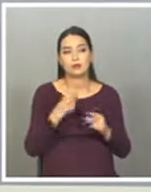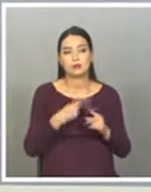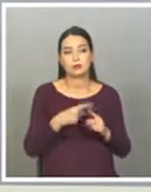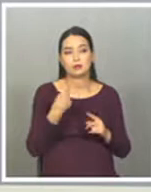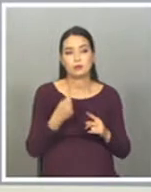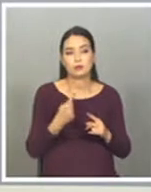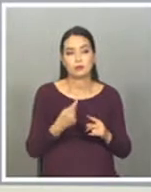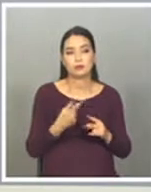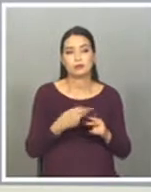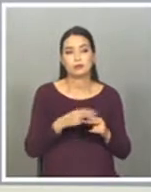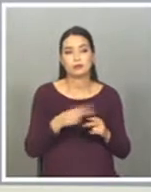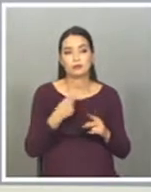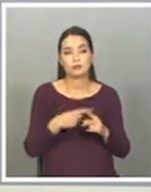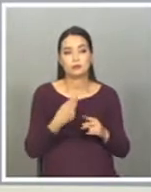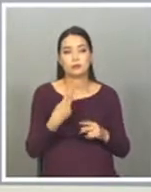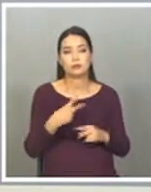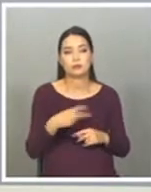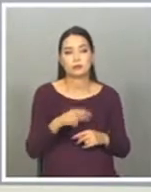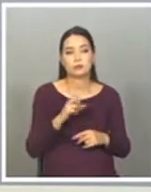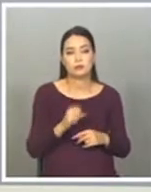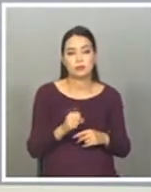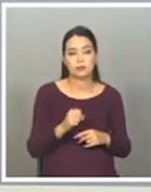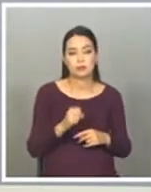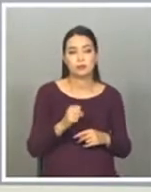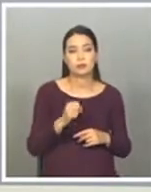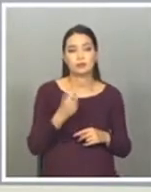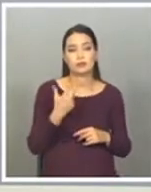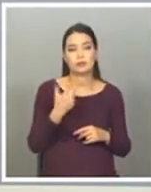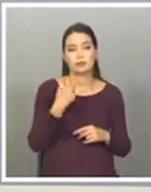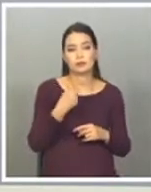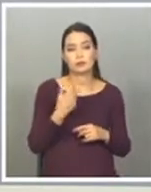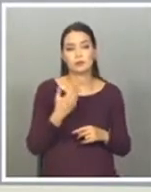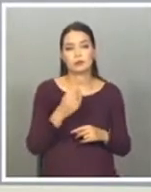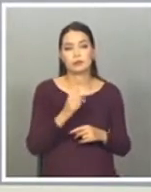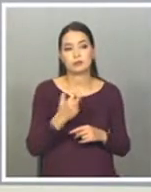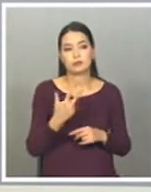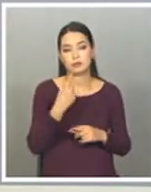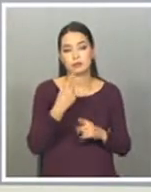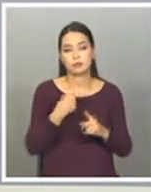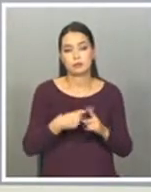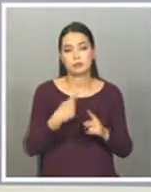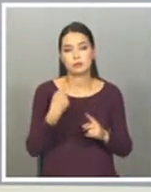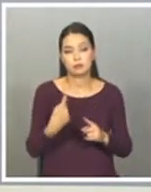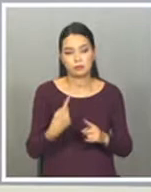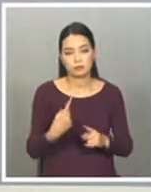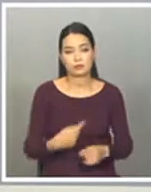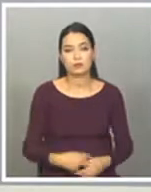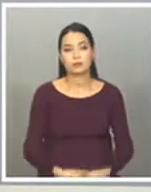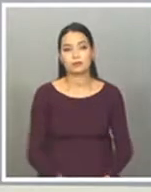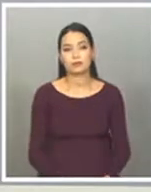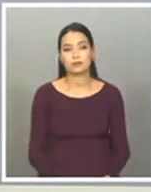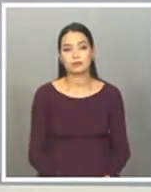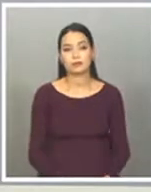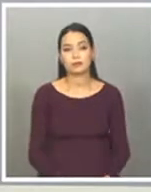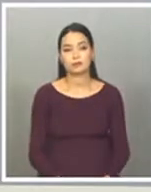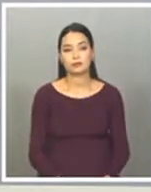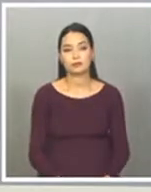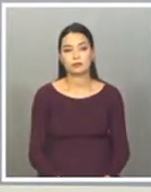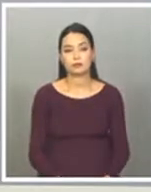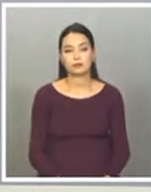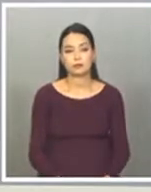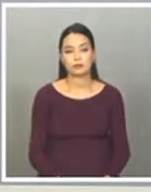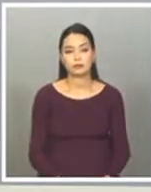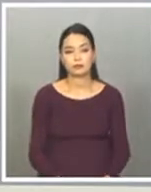жақша сыртына шығардық. Сонда жақшаның ішінде а-ның 3-тен 1 дәрісі қосылған 1 қалады. Келесі,